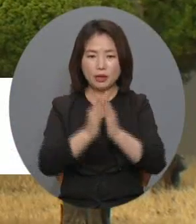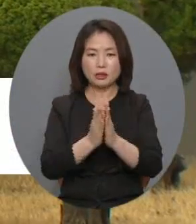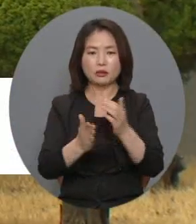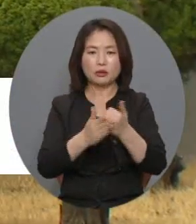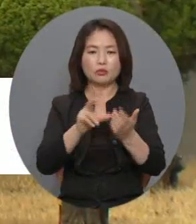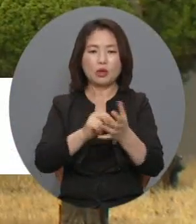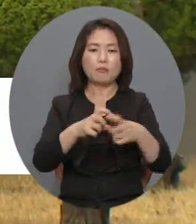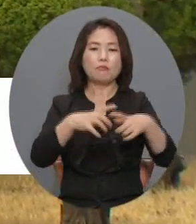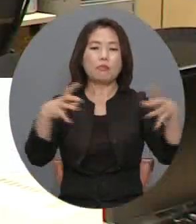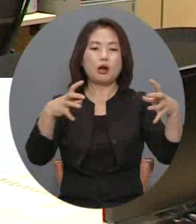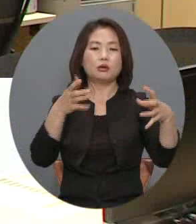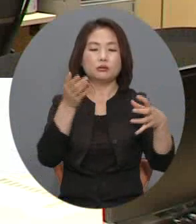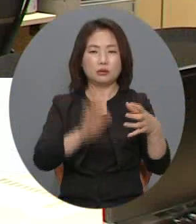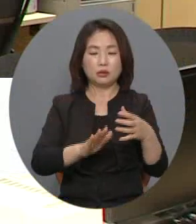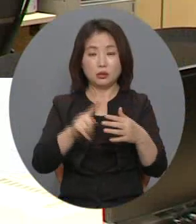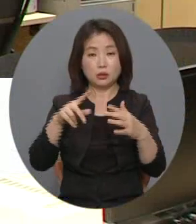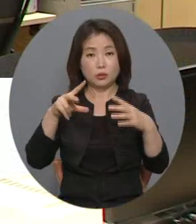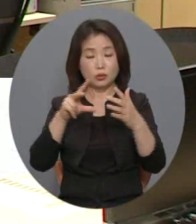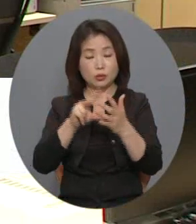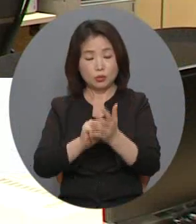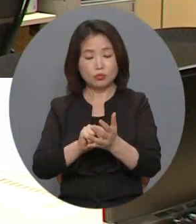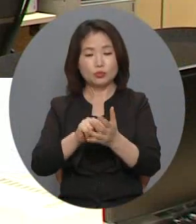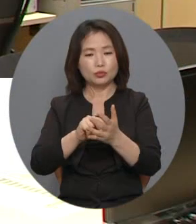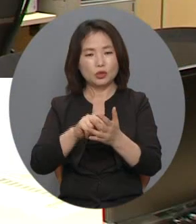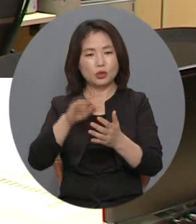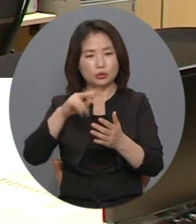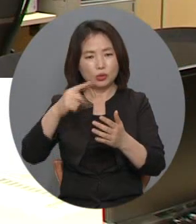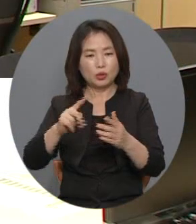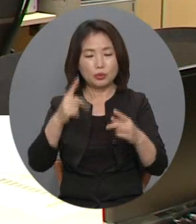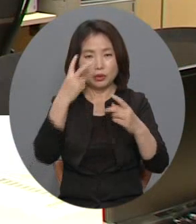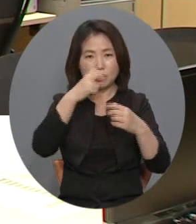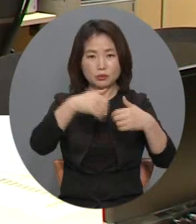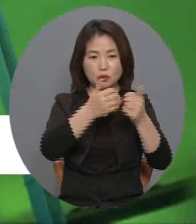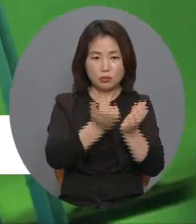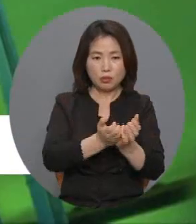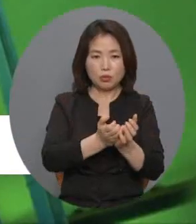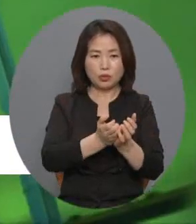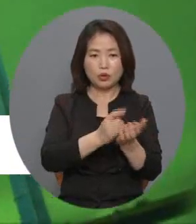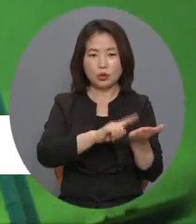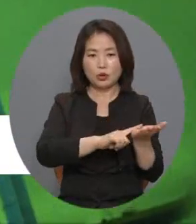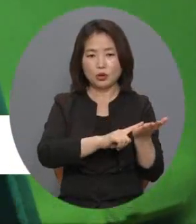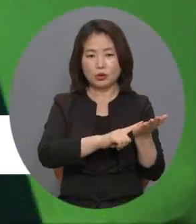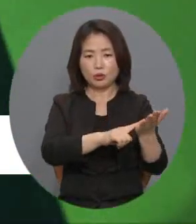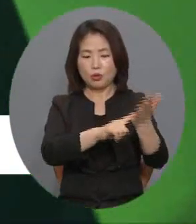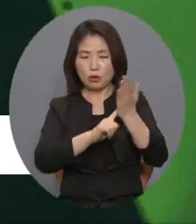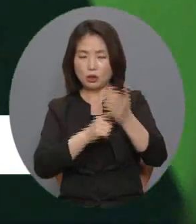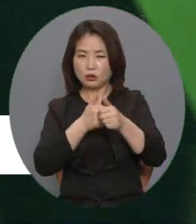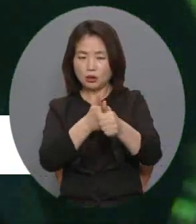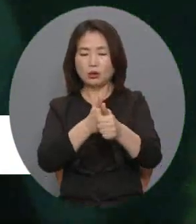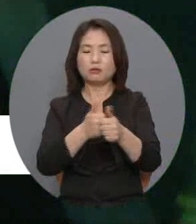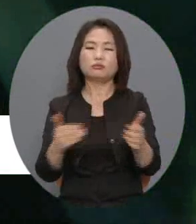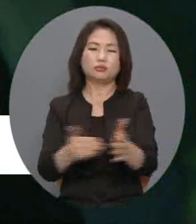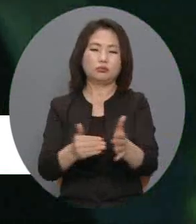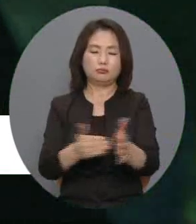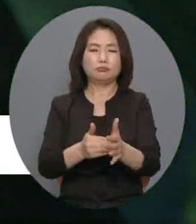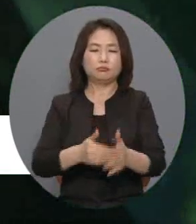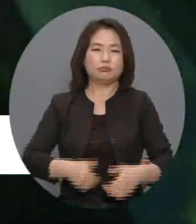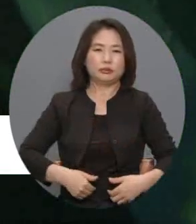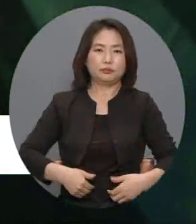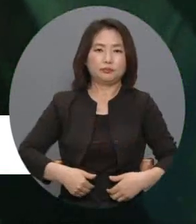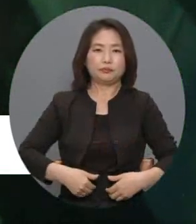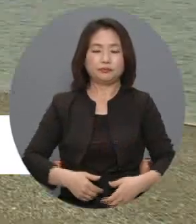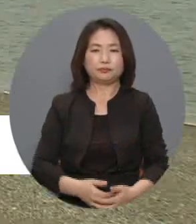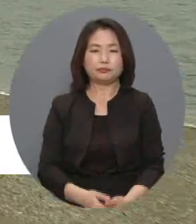되게 논란이 많았었는데 저는 이 논란 또 이번 감사원의 결과로 인해서 좀 종지부를 찍어야